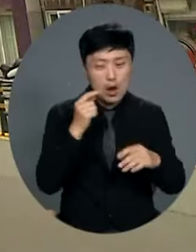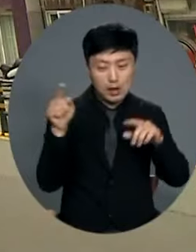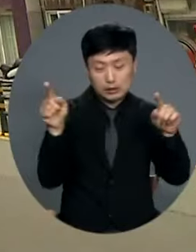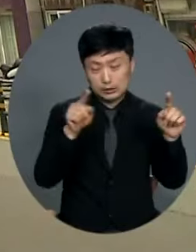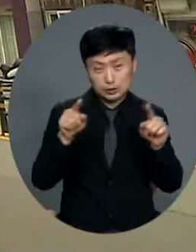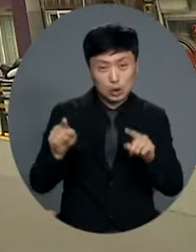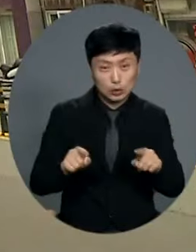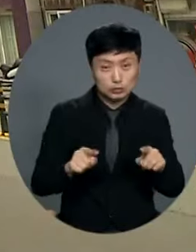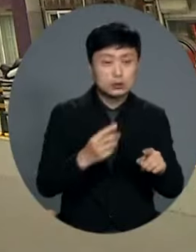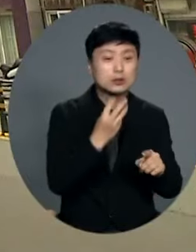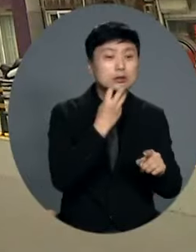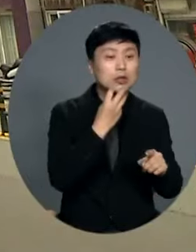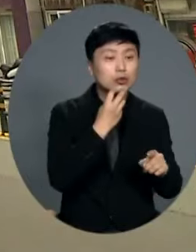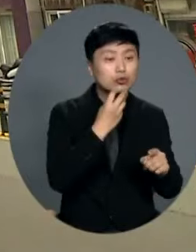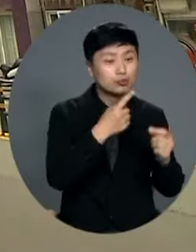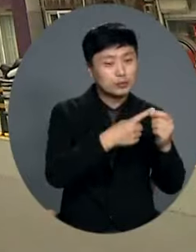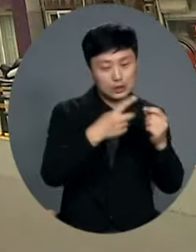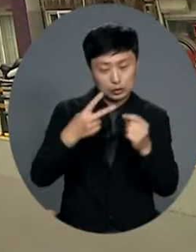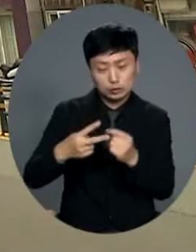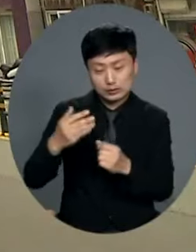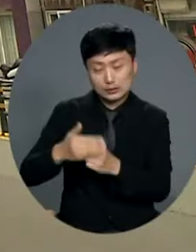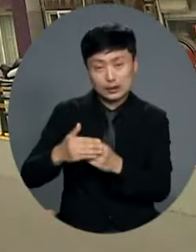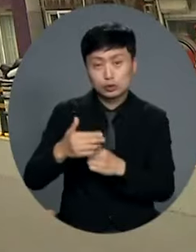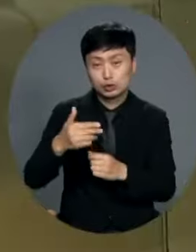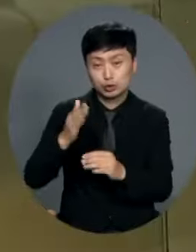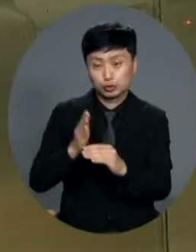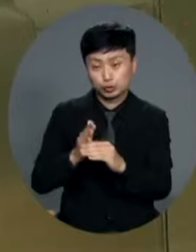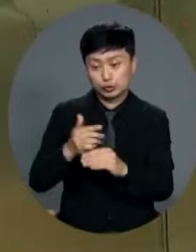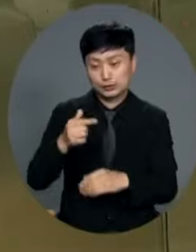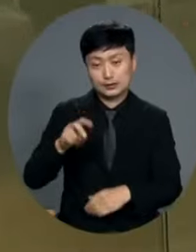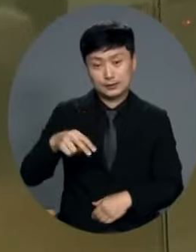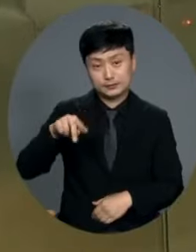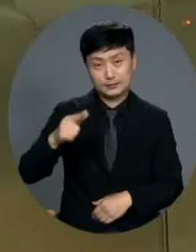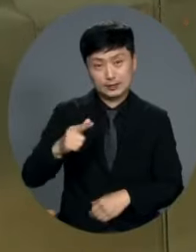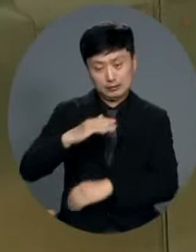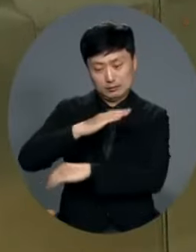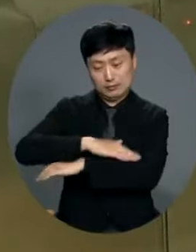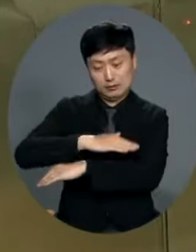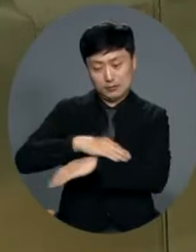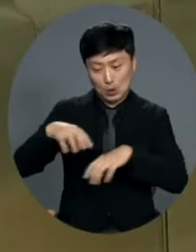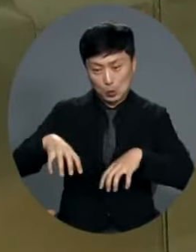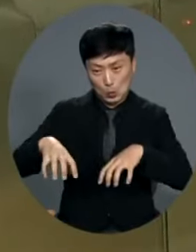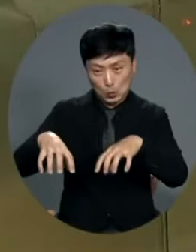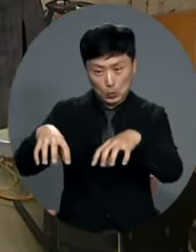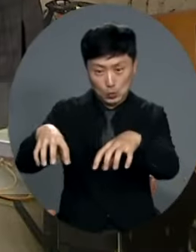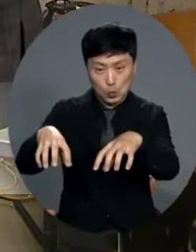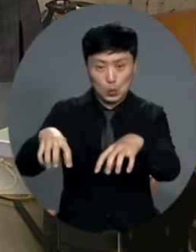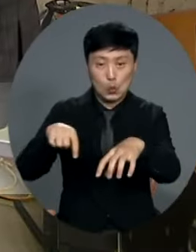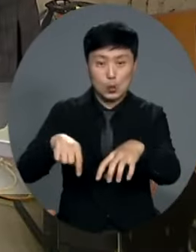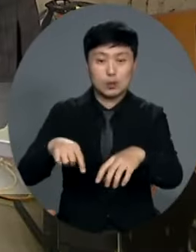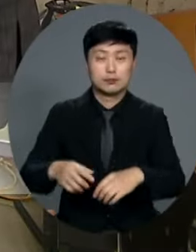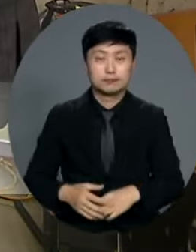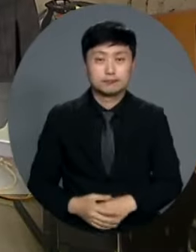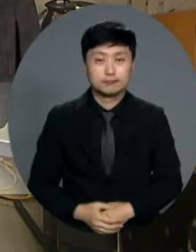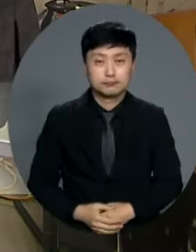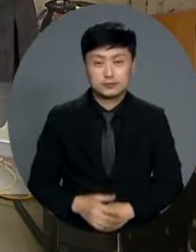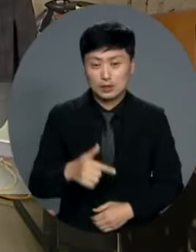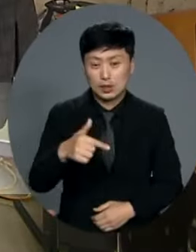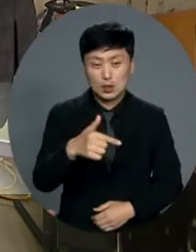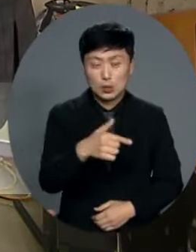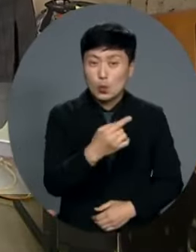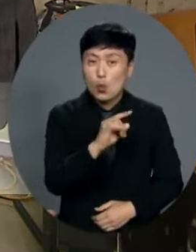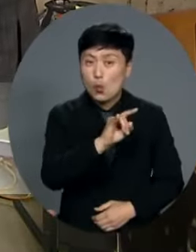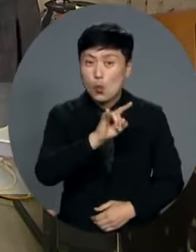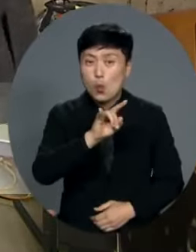전국에서 서울 다음으로 많은 인쇄업체가 있는 대구 중구 남산동 인쇄골목입니다. 업체마다 노벨상